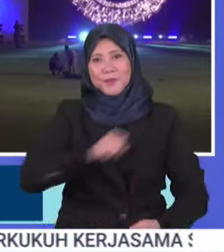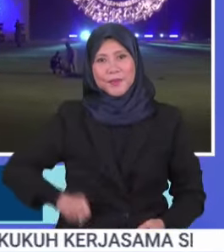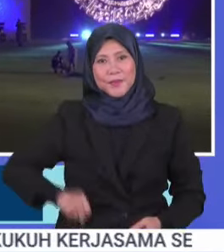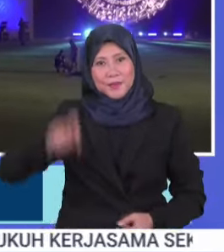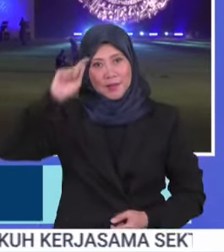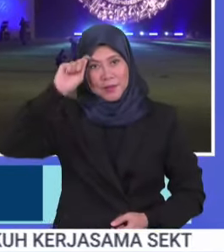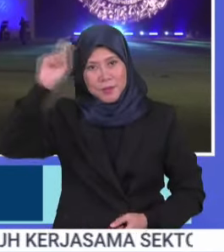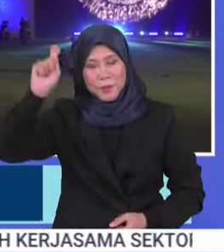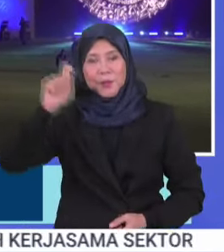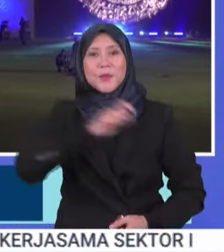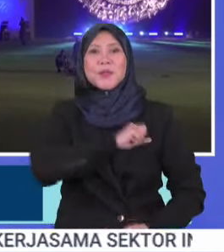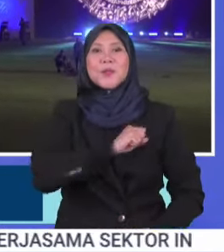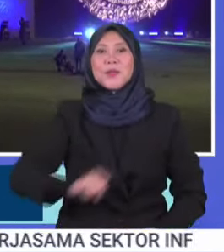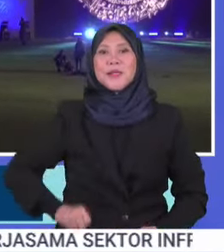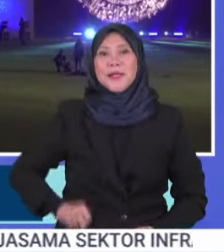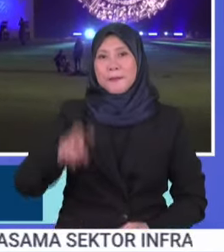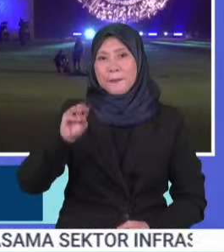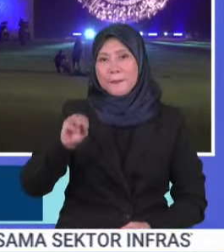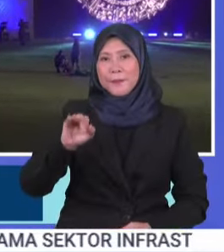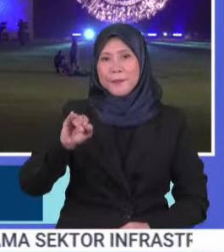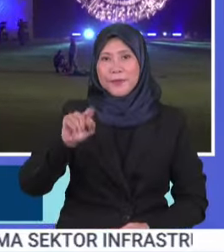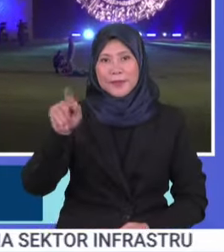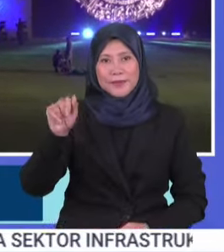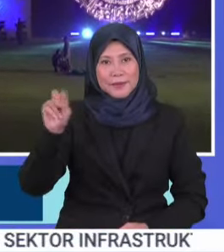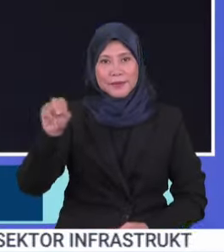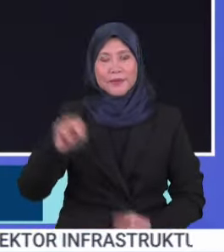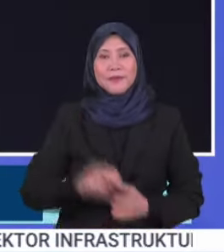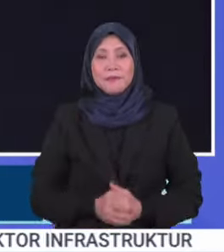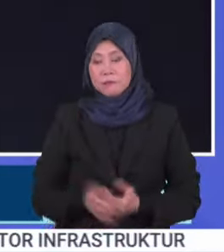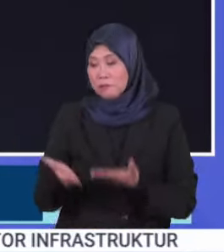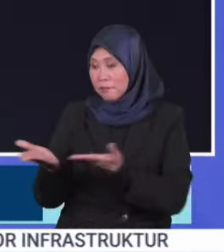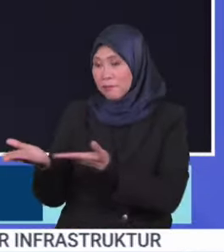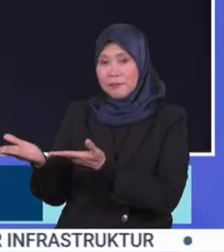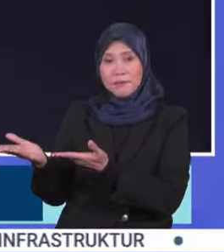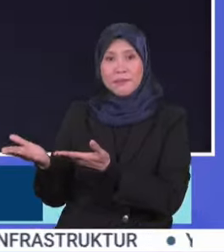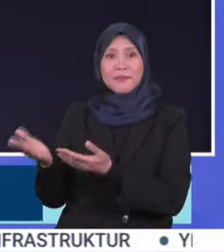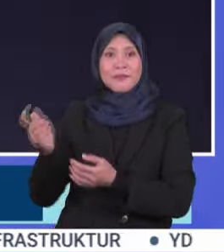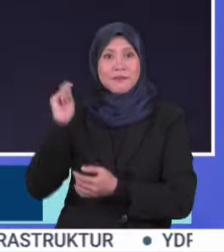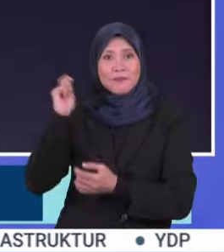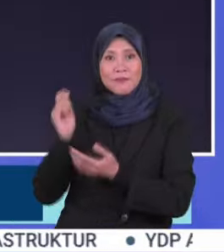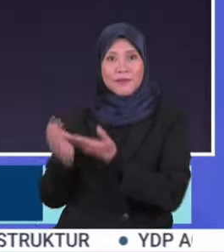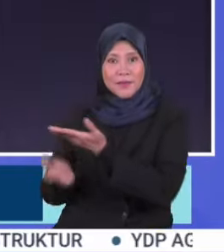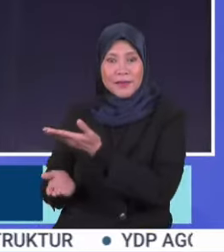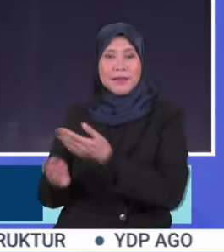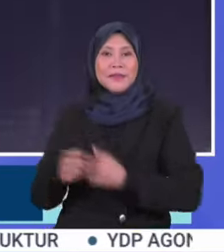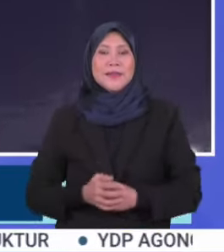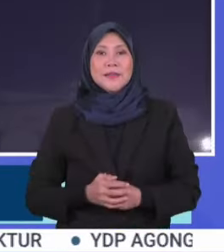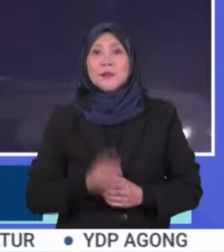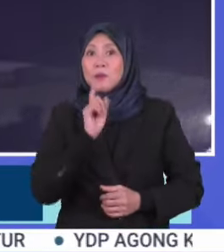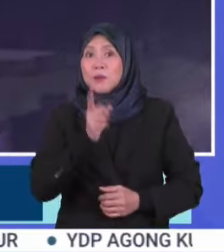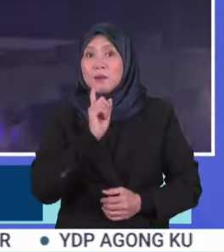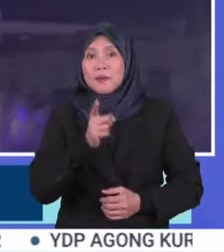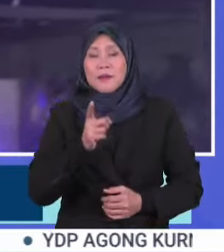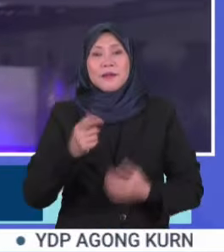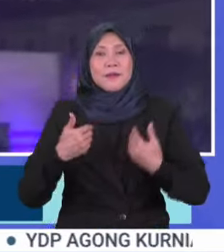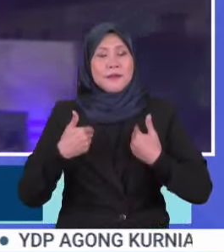Terengganu, Sultan Mizan Zainal Abidin. Dan kalau dapat anda saksikan di belakang, di sekitar saya ketika ini